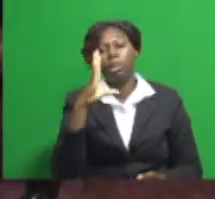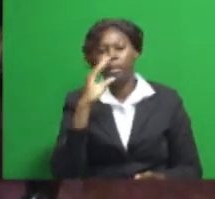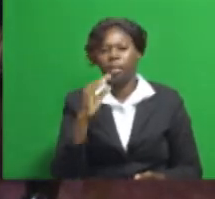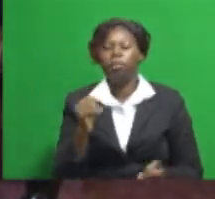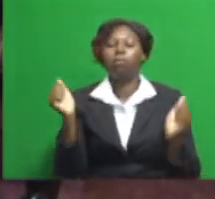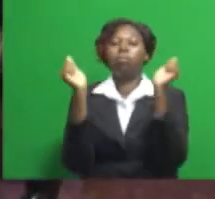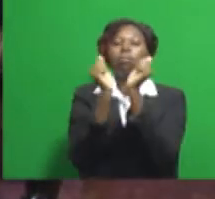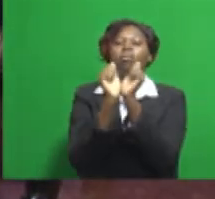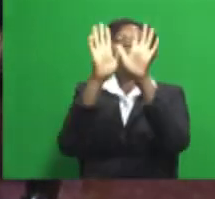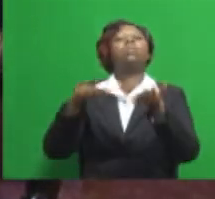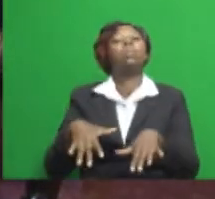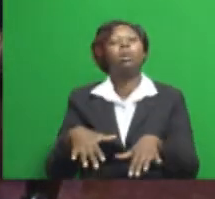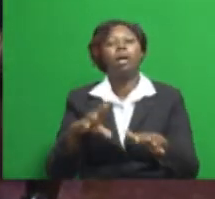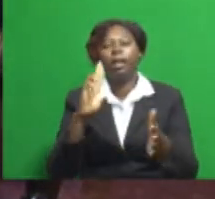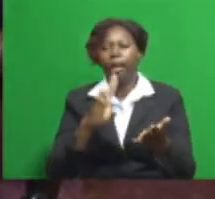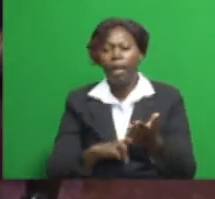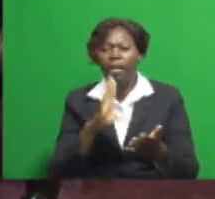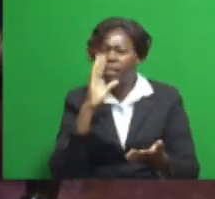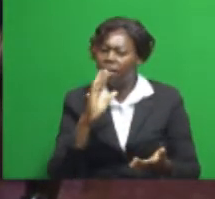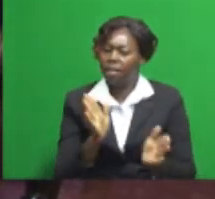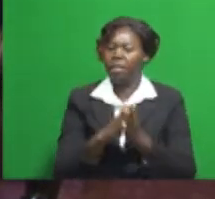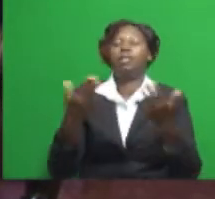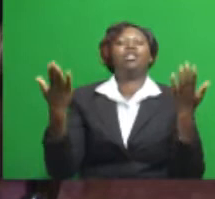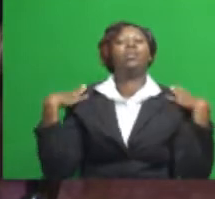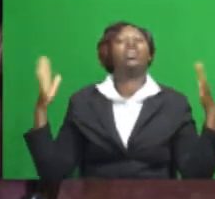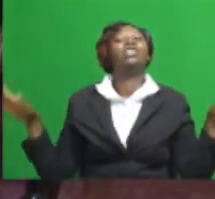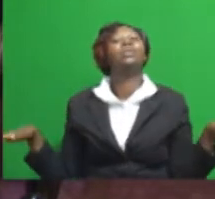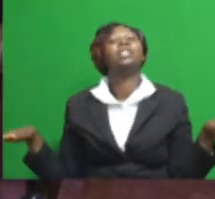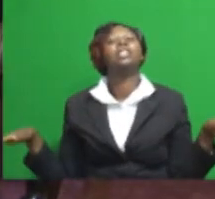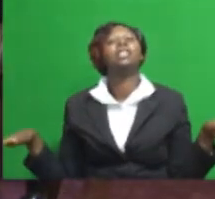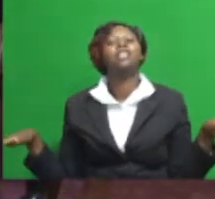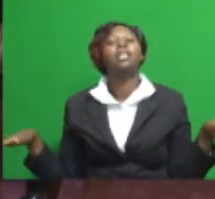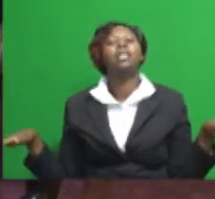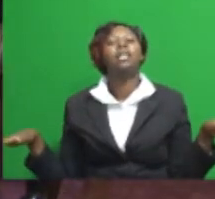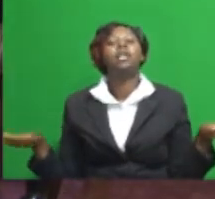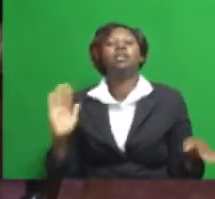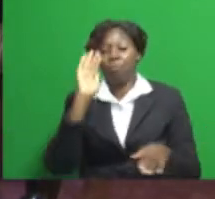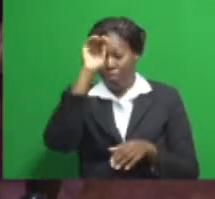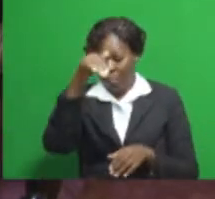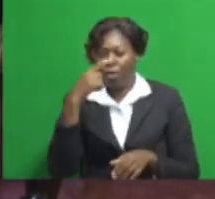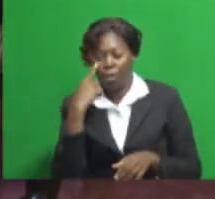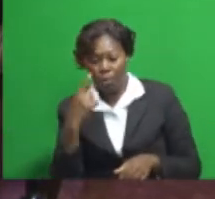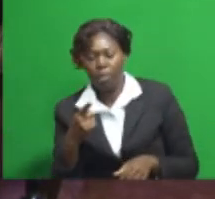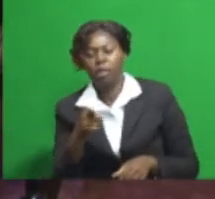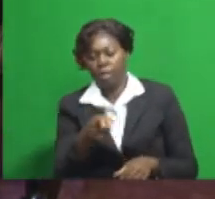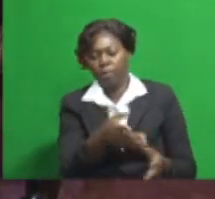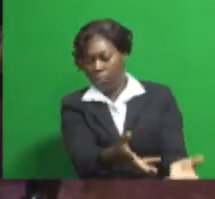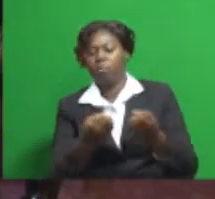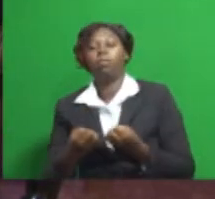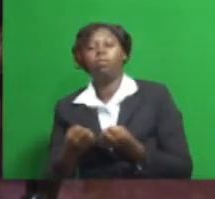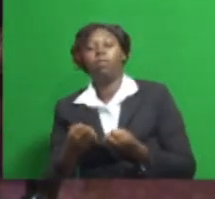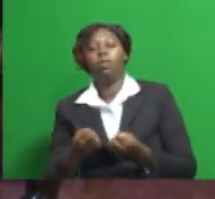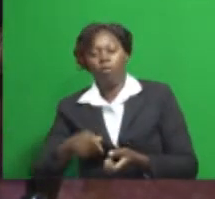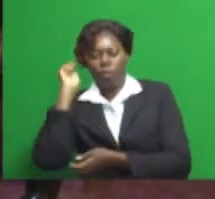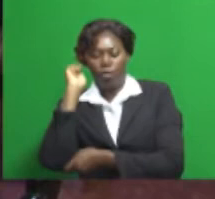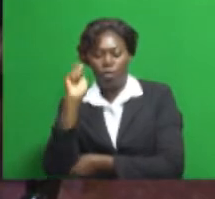dzidziso yevasedhusi yekuti vanoti hakuna ngirozi saka vakatonyatsokiya right ndobva vavavharira vachiti mangwana tinoda kuvadedza vakomana vapadare handobva